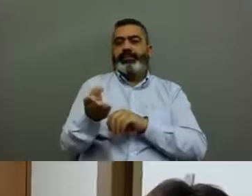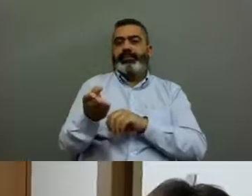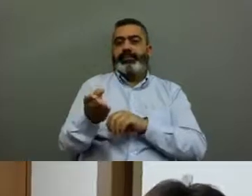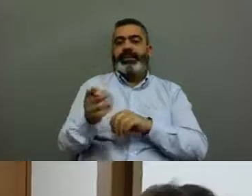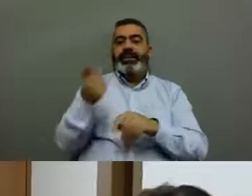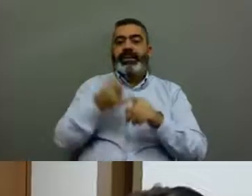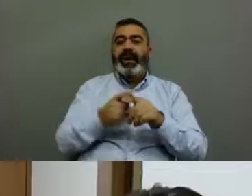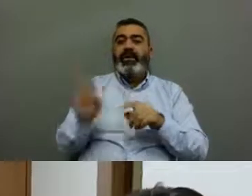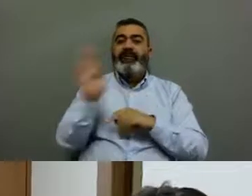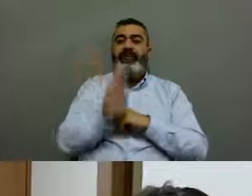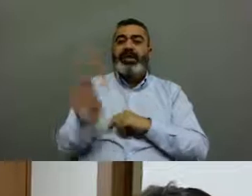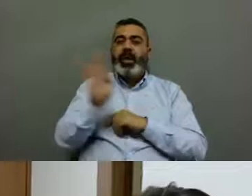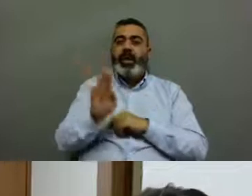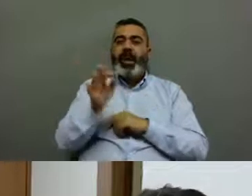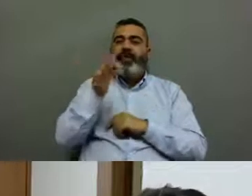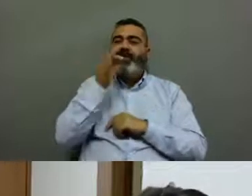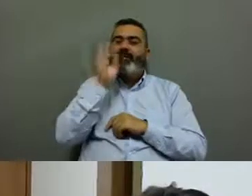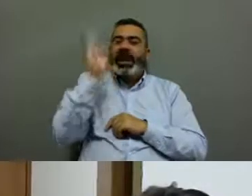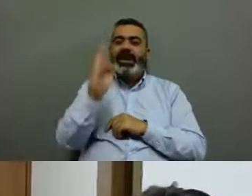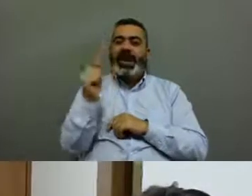που είδαμε στην Βραζιλία